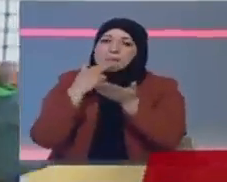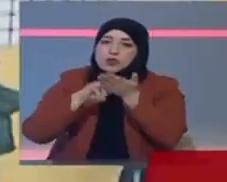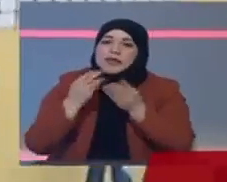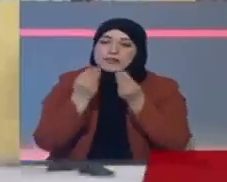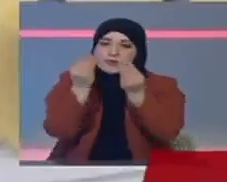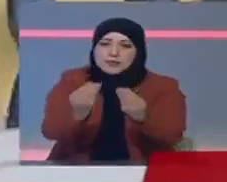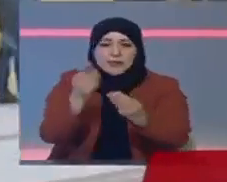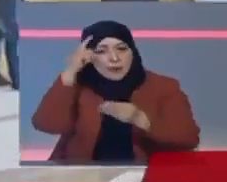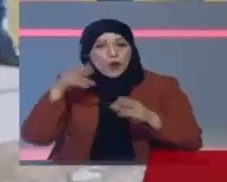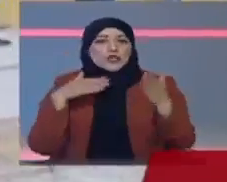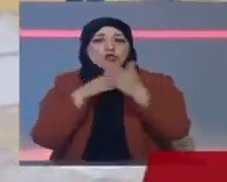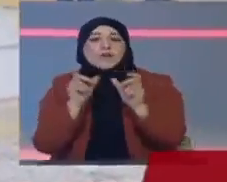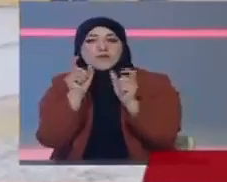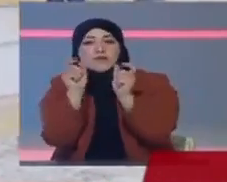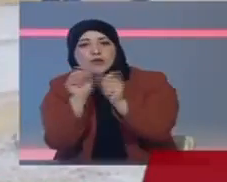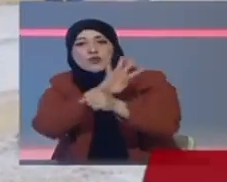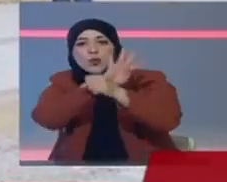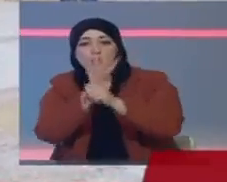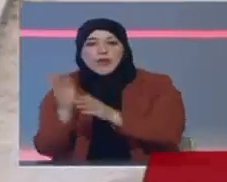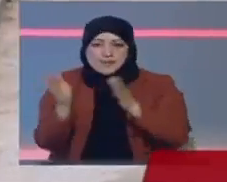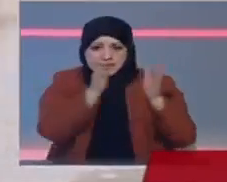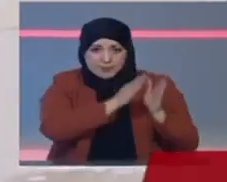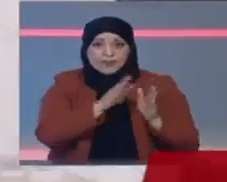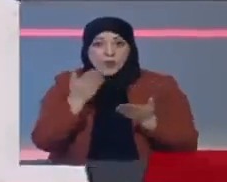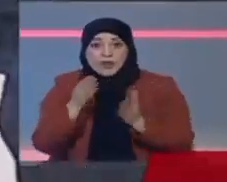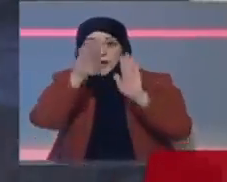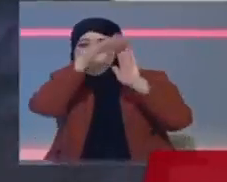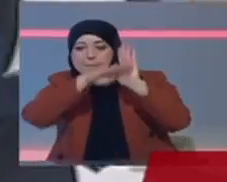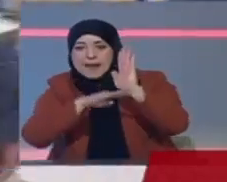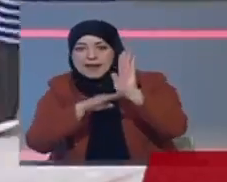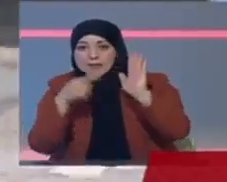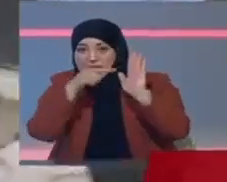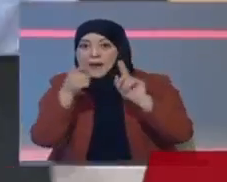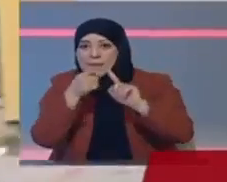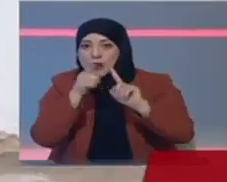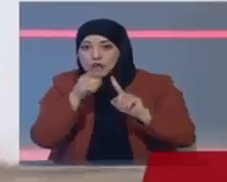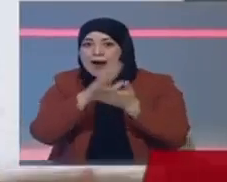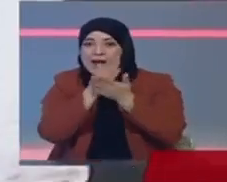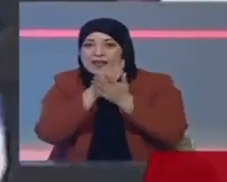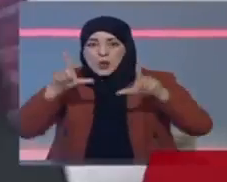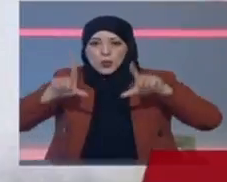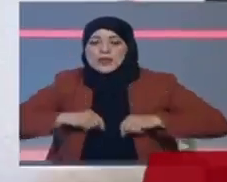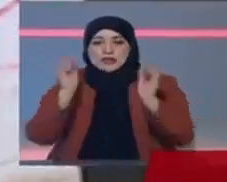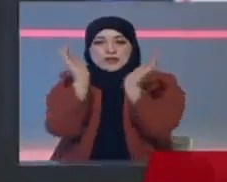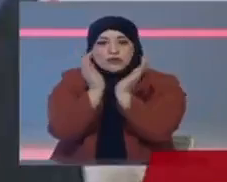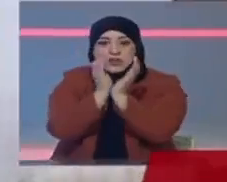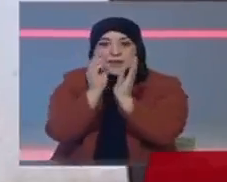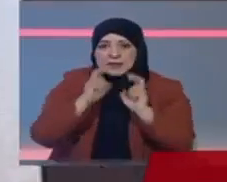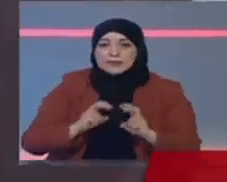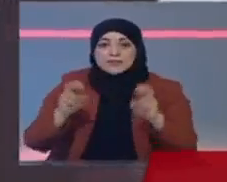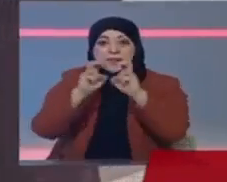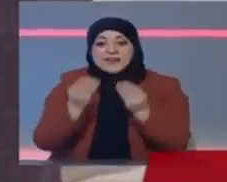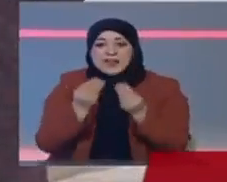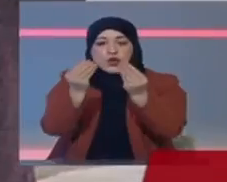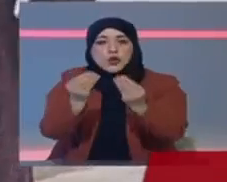من تداعيات فيروس كورونا المستجد ووفقا لما التي اصدرتها وزاره الشؤون الاجتماعيه تنتفع اليوم بهذه